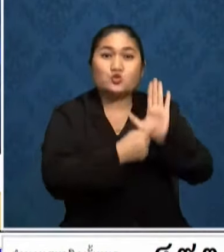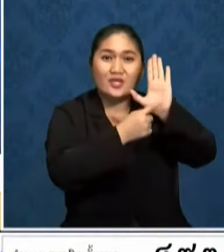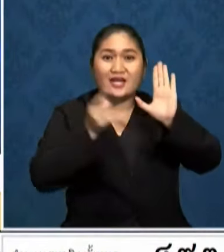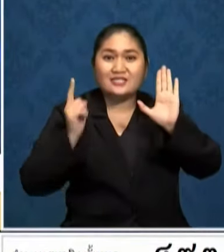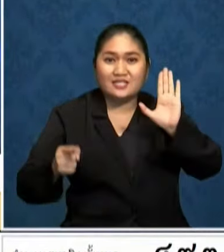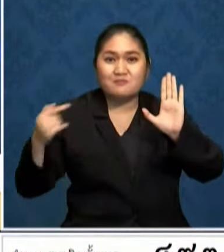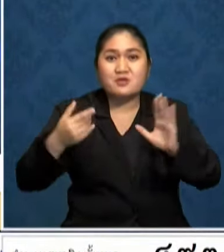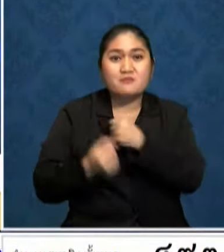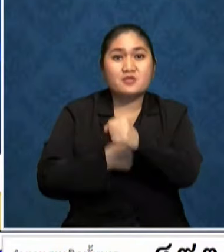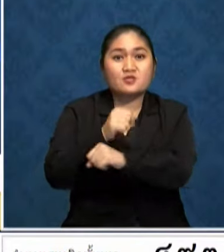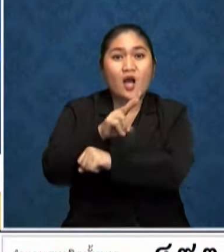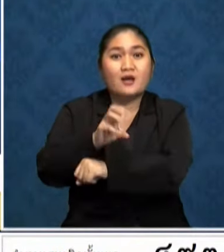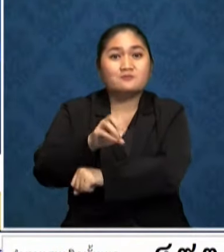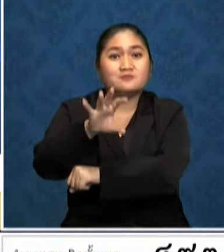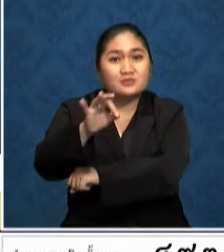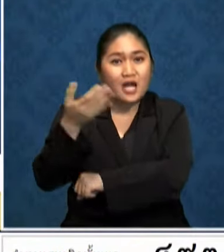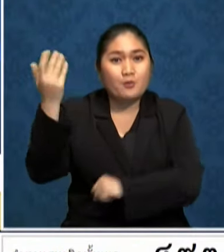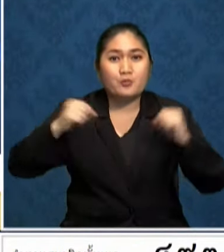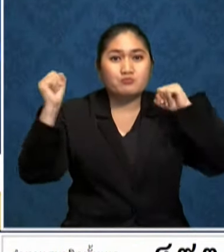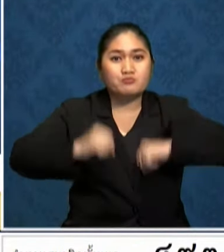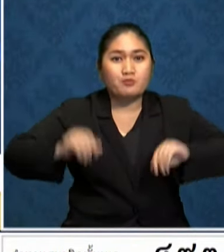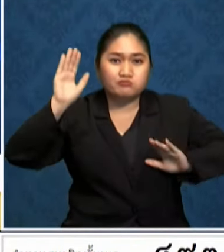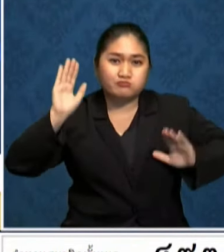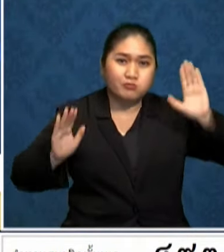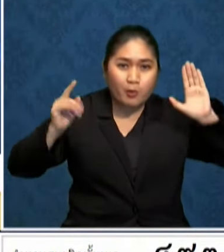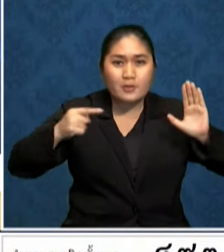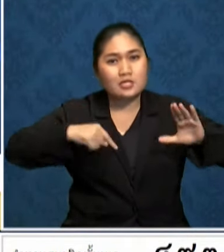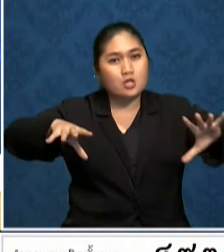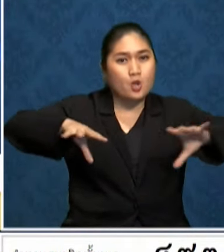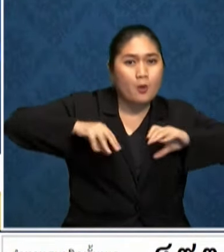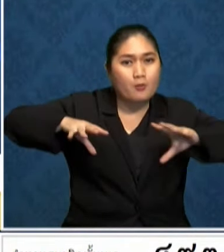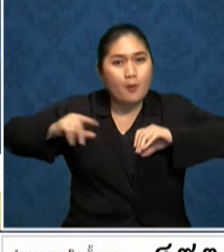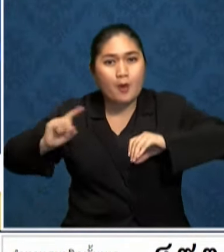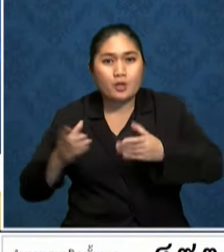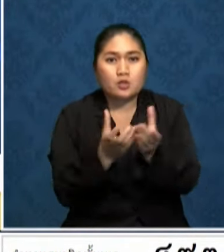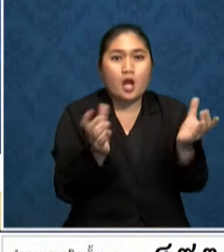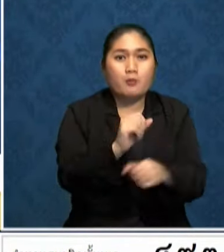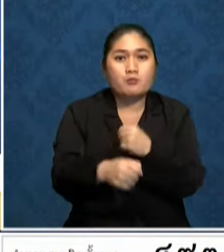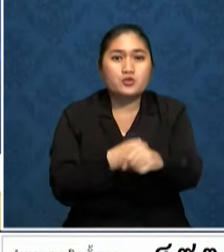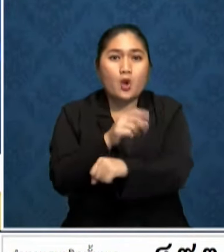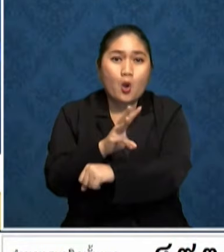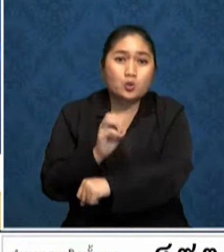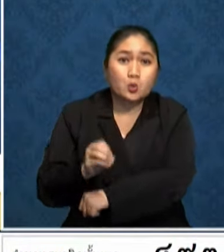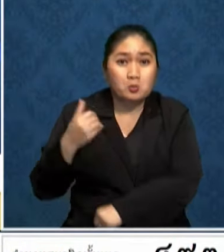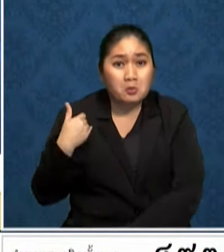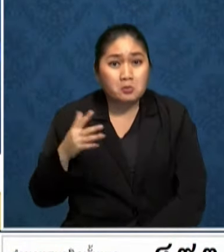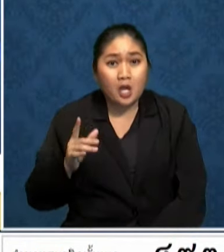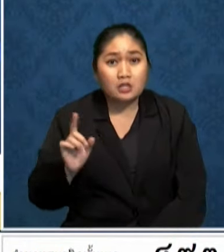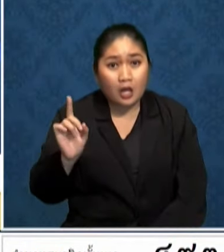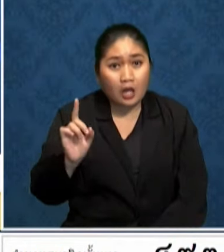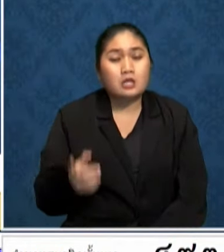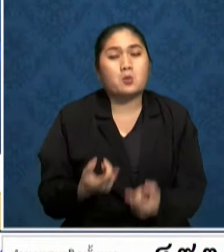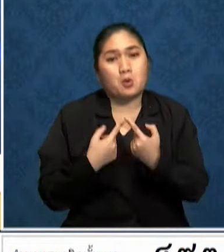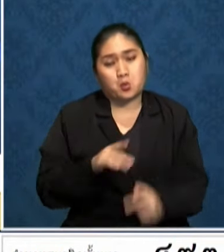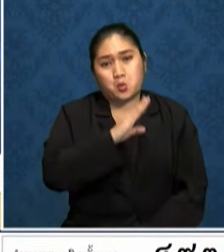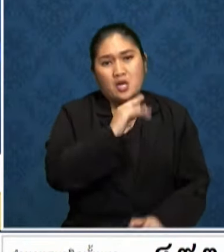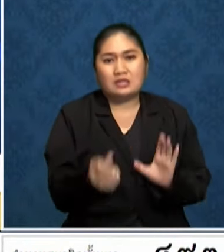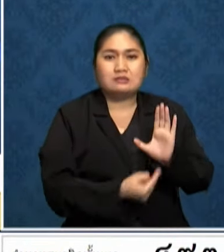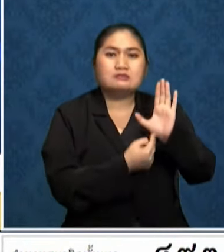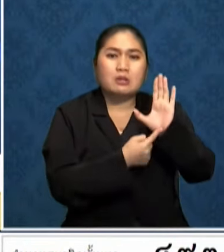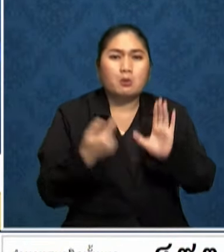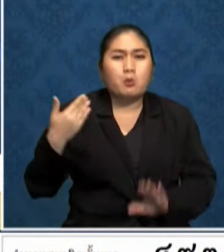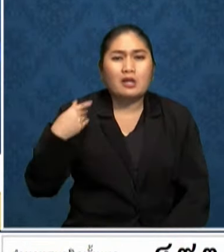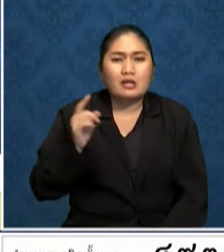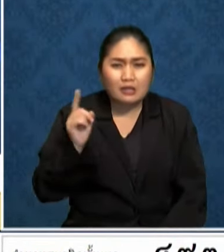บ